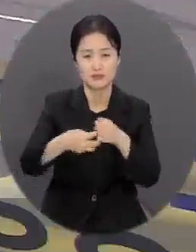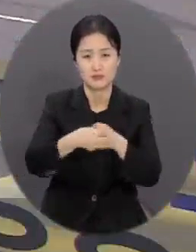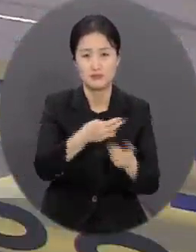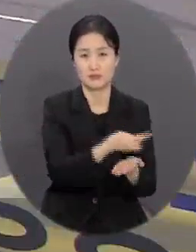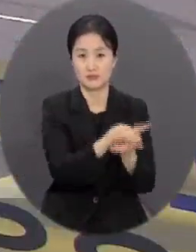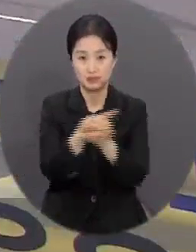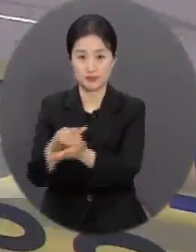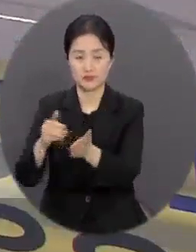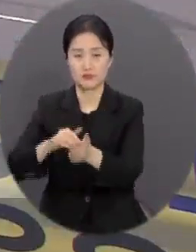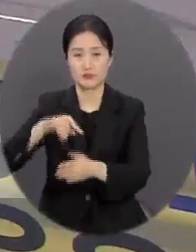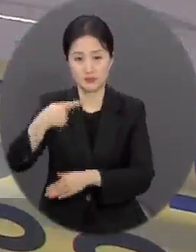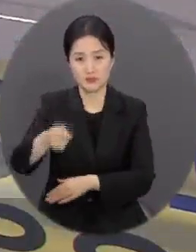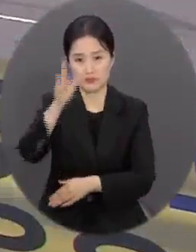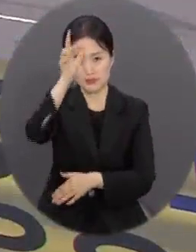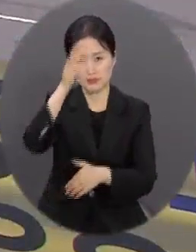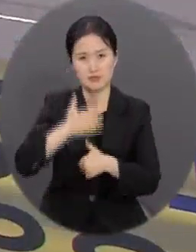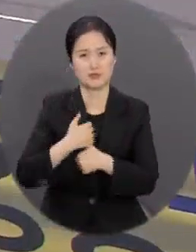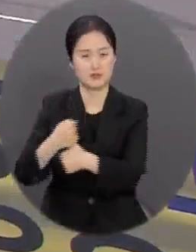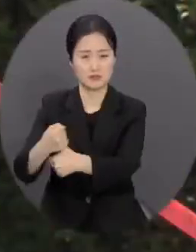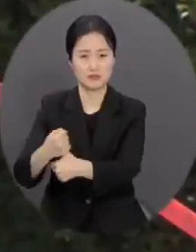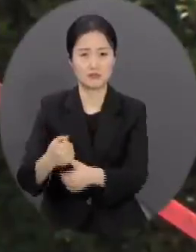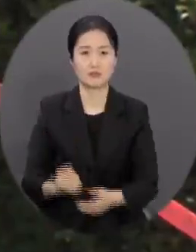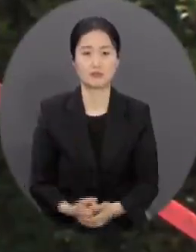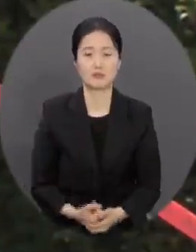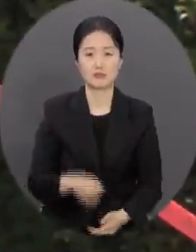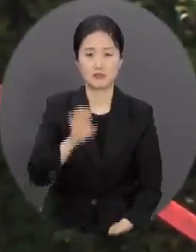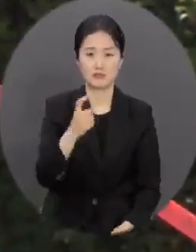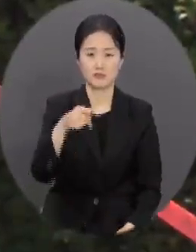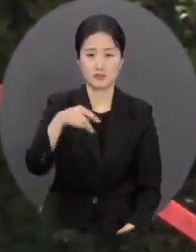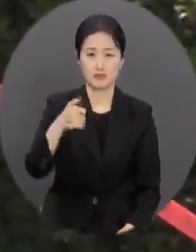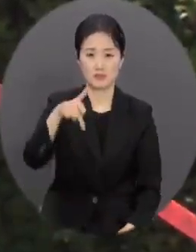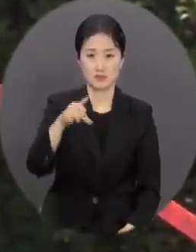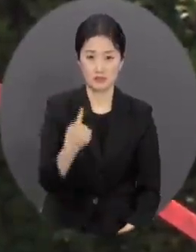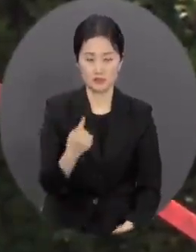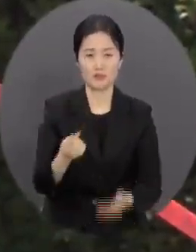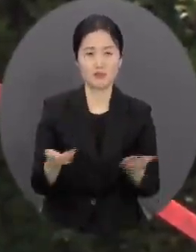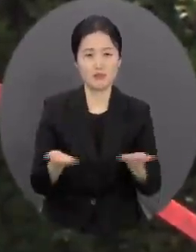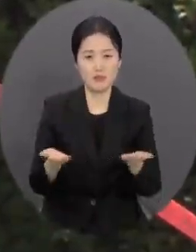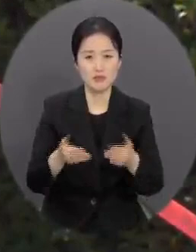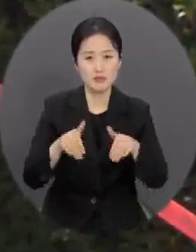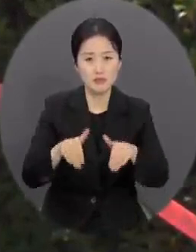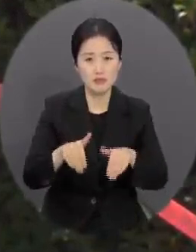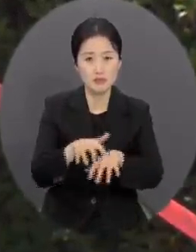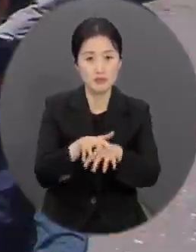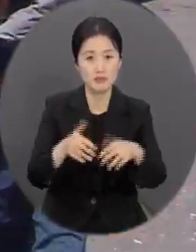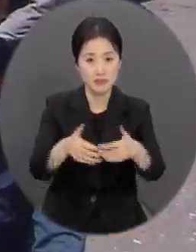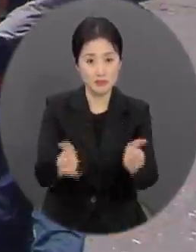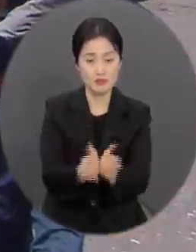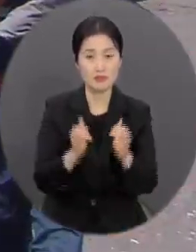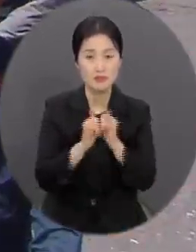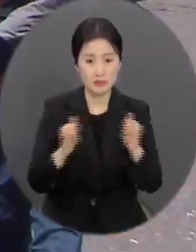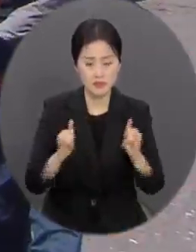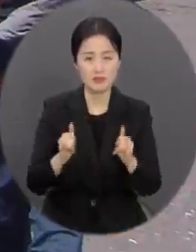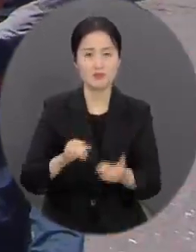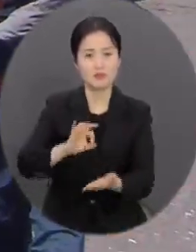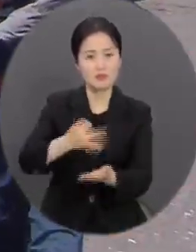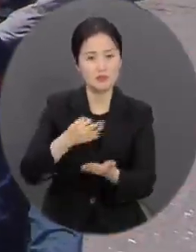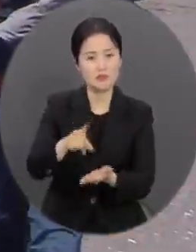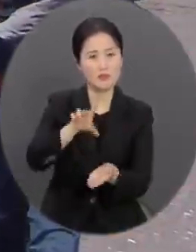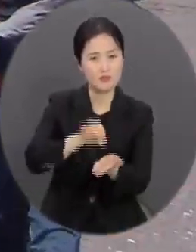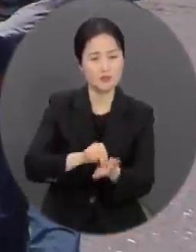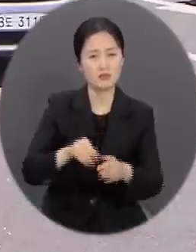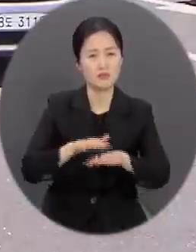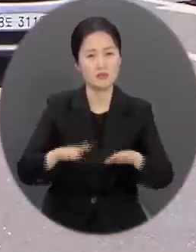연행됐습니다. 포스코 산해하청 노동자들이 지난해 4월부터 광양제철소 앞에서 임금교섭과 부당노동 행위 중단을